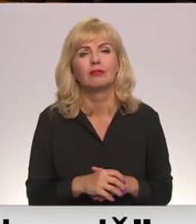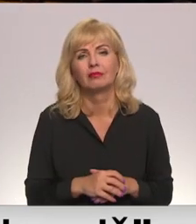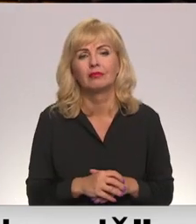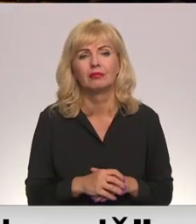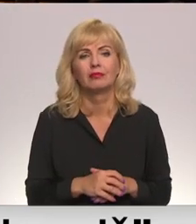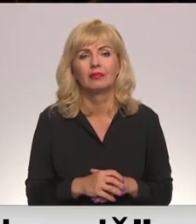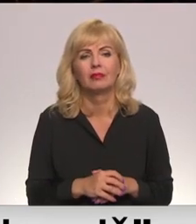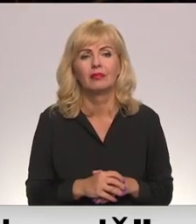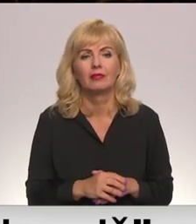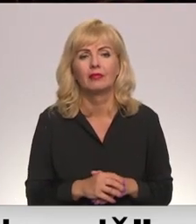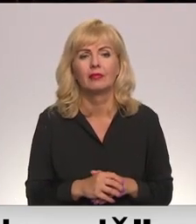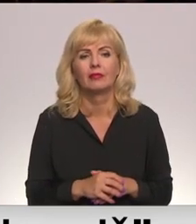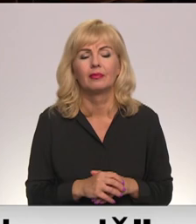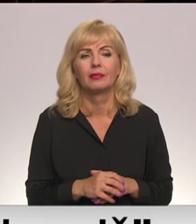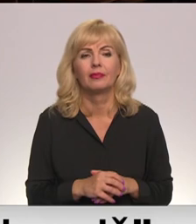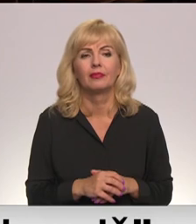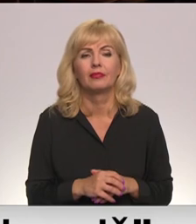Jurku.